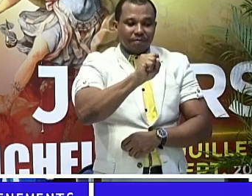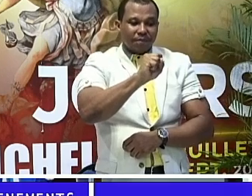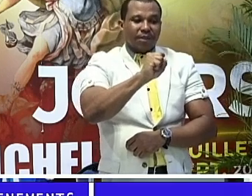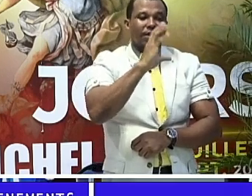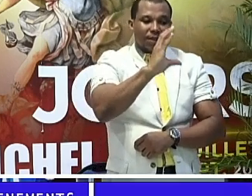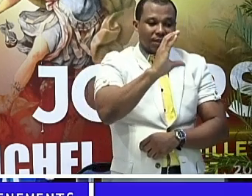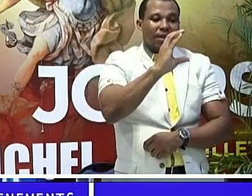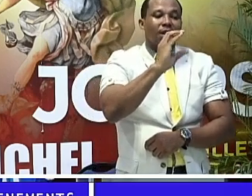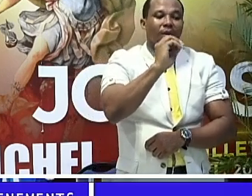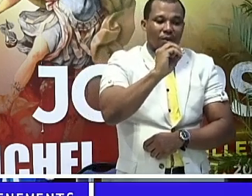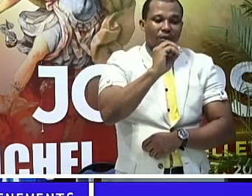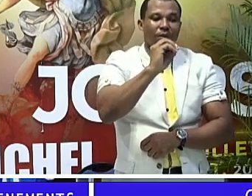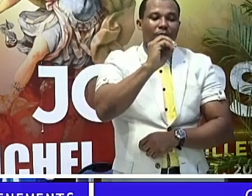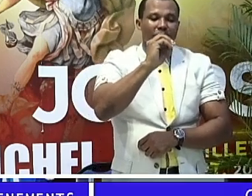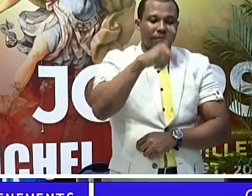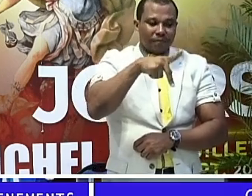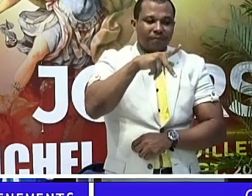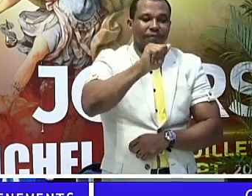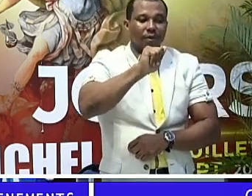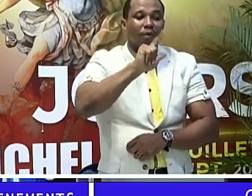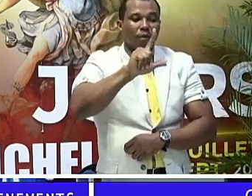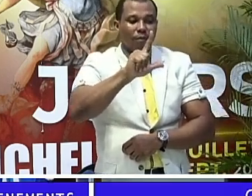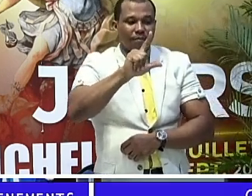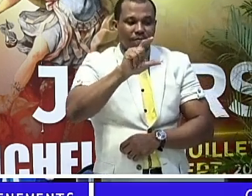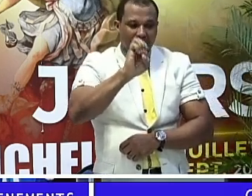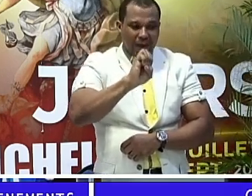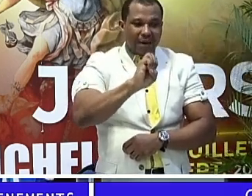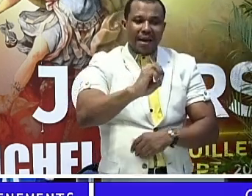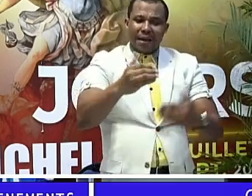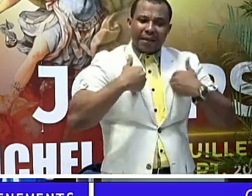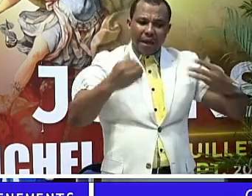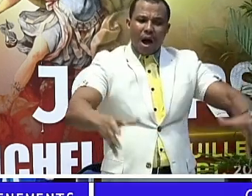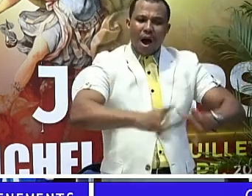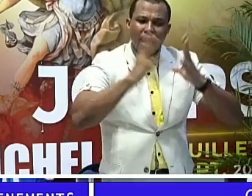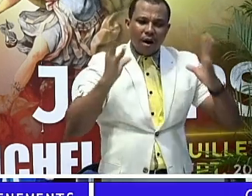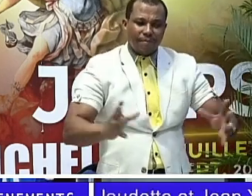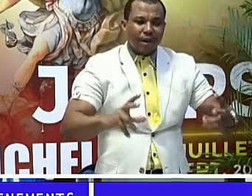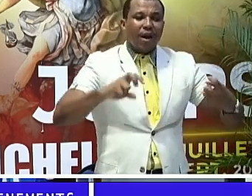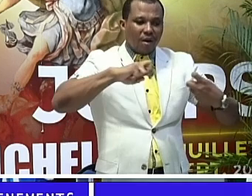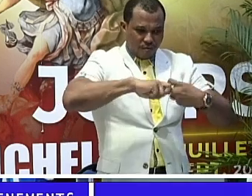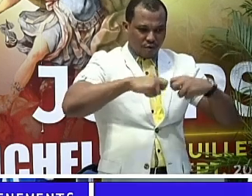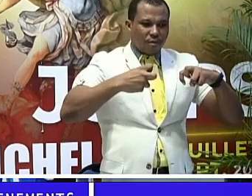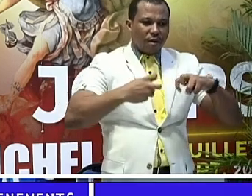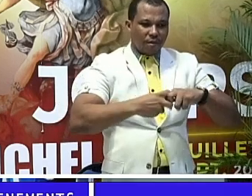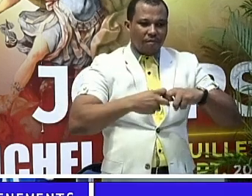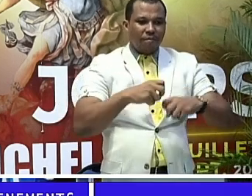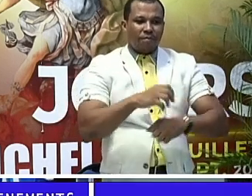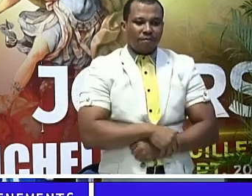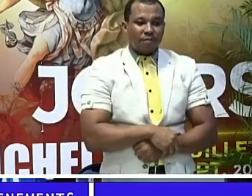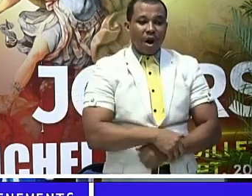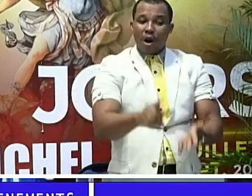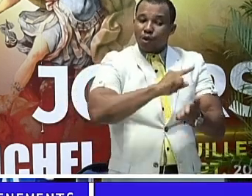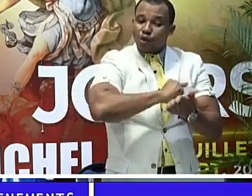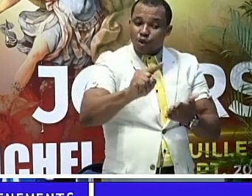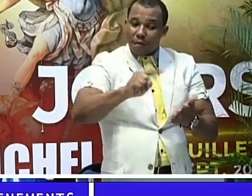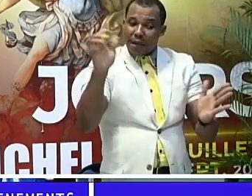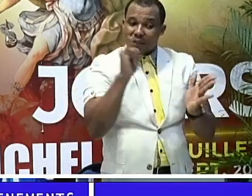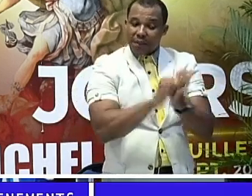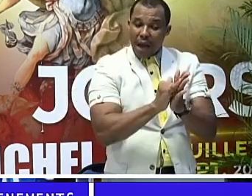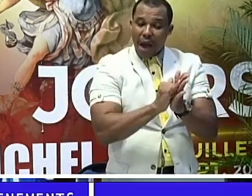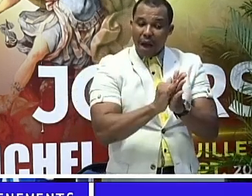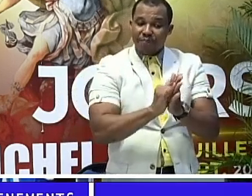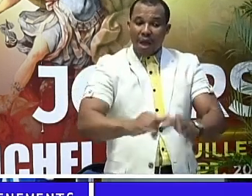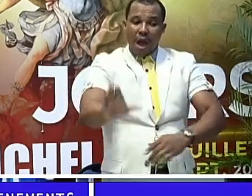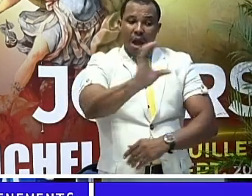scandale sans pareil. Parce qu'une grande semaine ça, il a arrêté